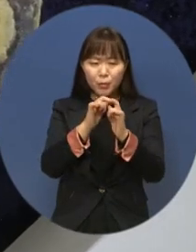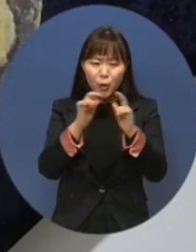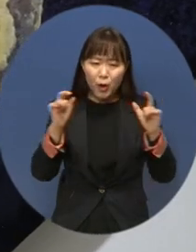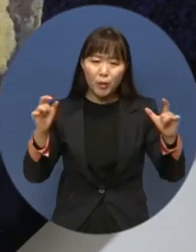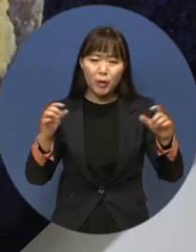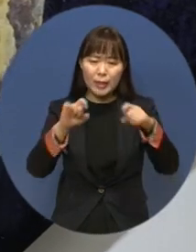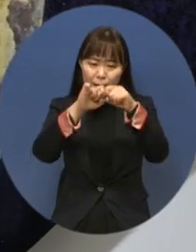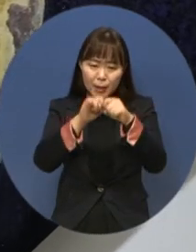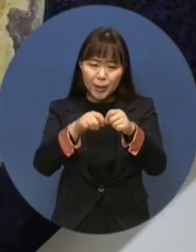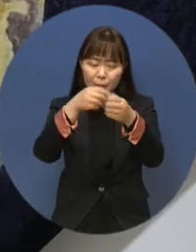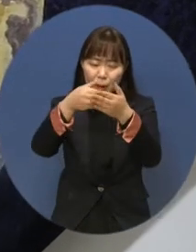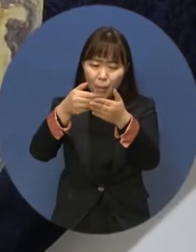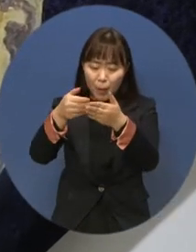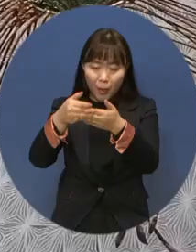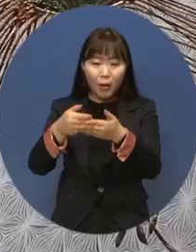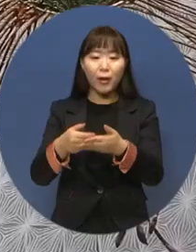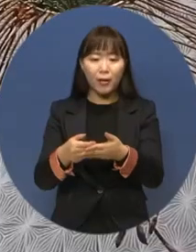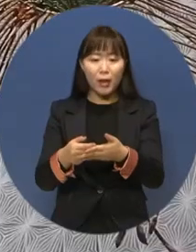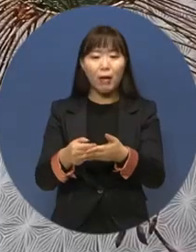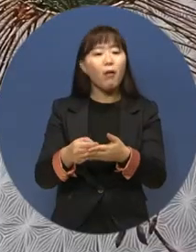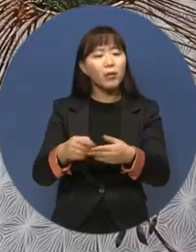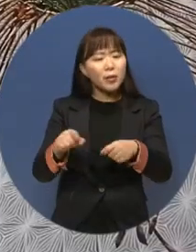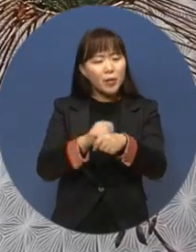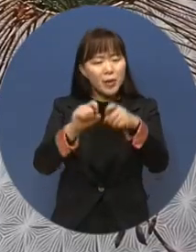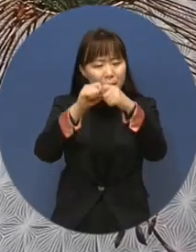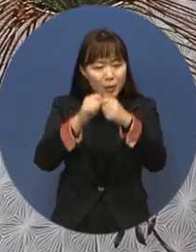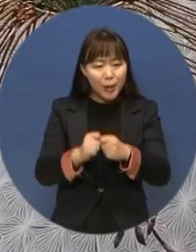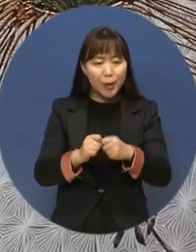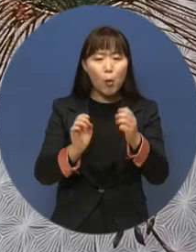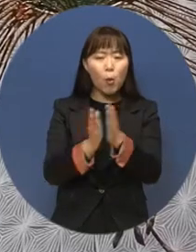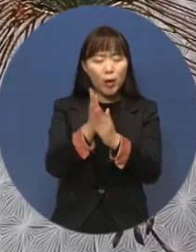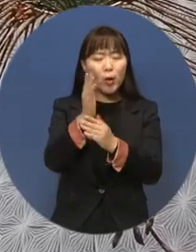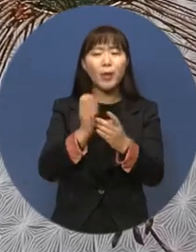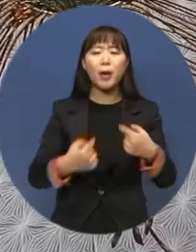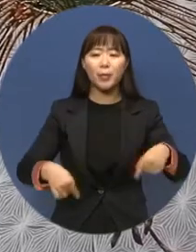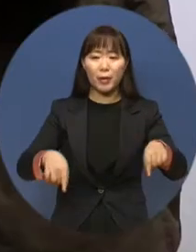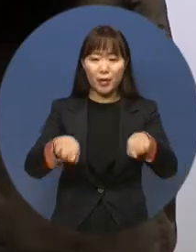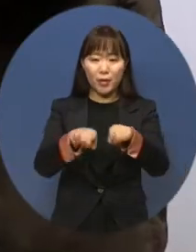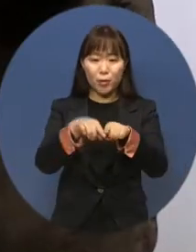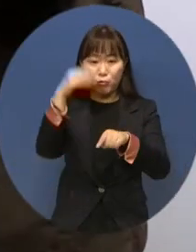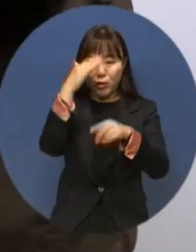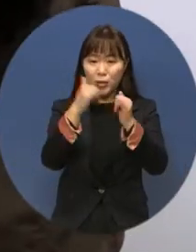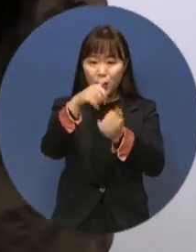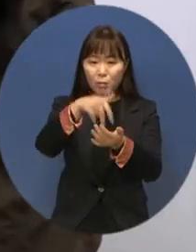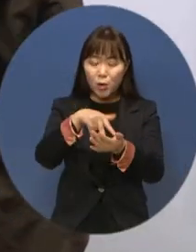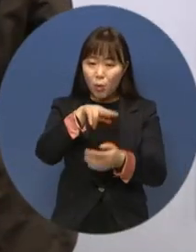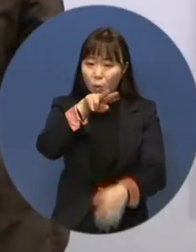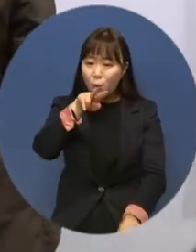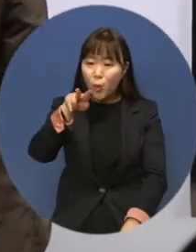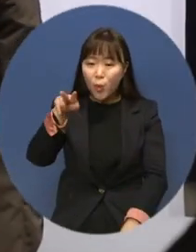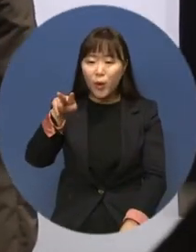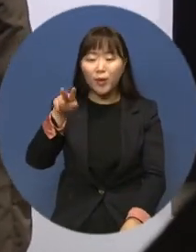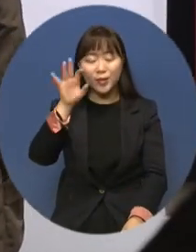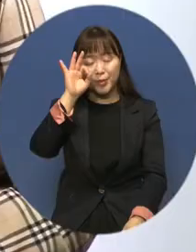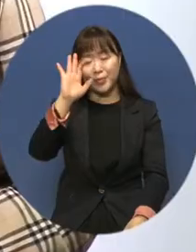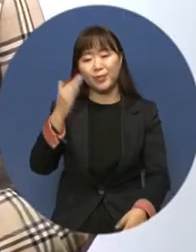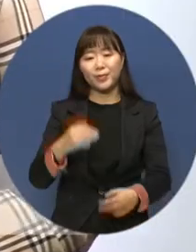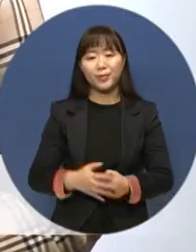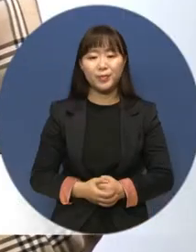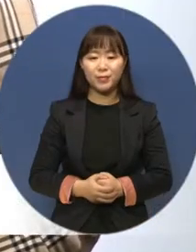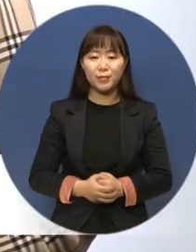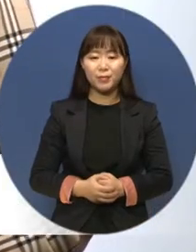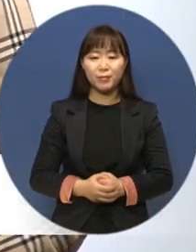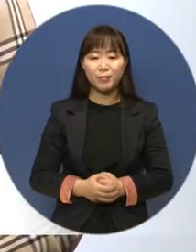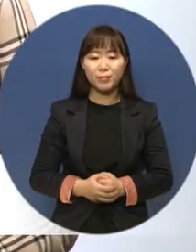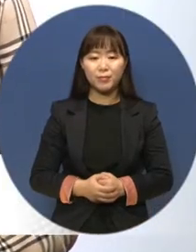화려하게 채색한 작품들은 특유의 섬세함과 화려함이 더해져 관람객들의 발걸음을 멈추게 합니다.